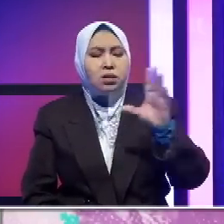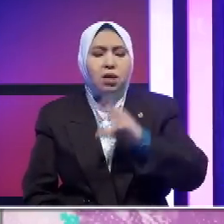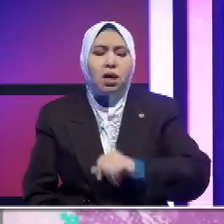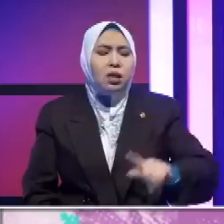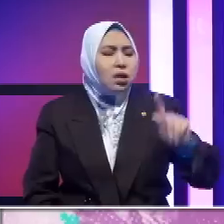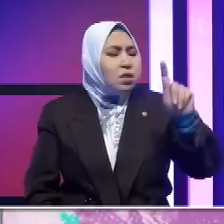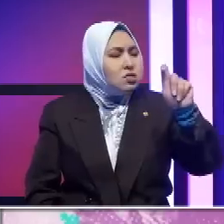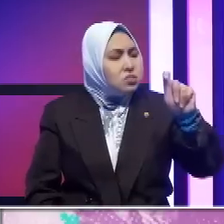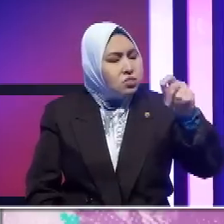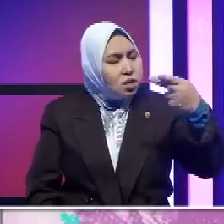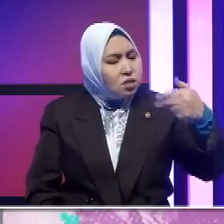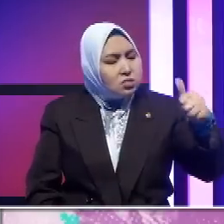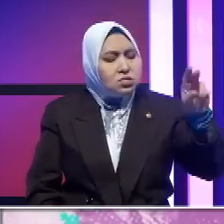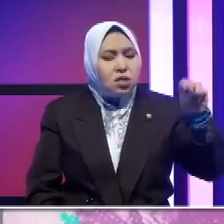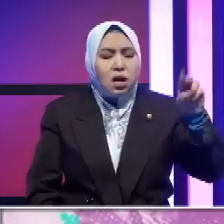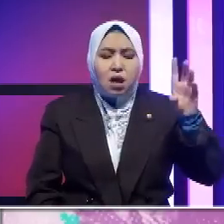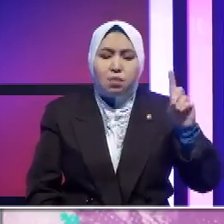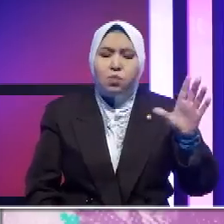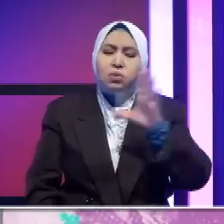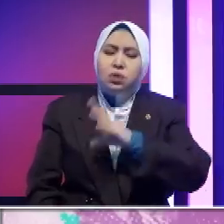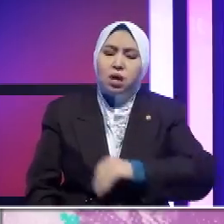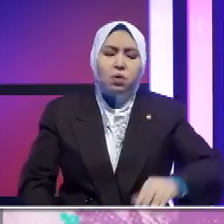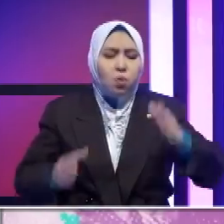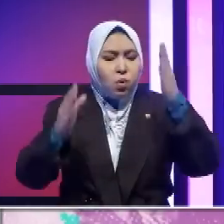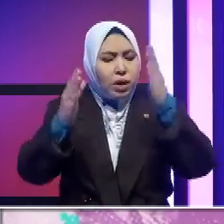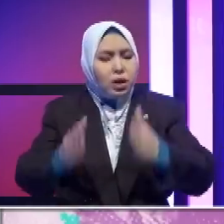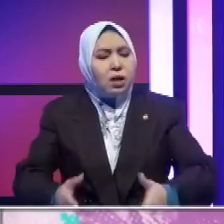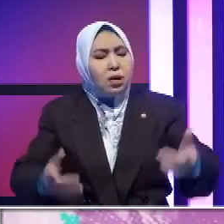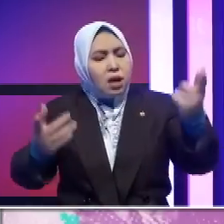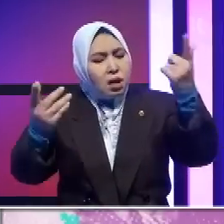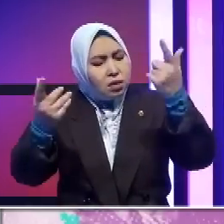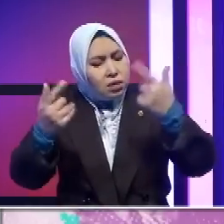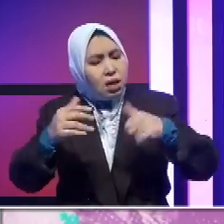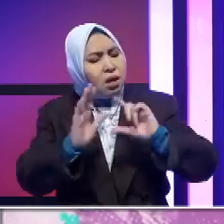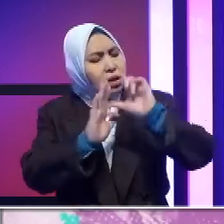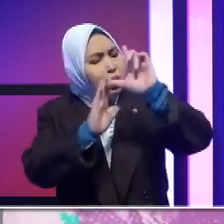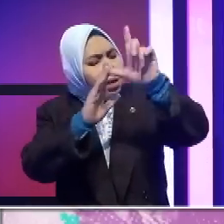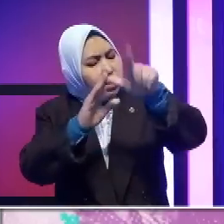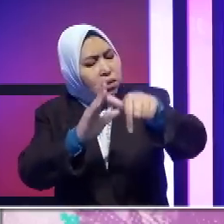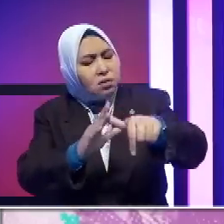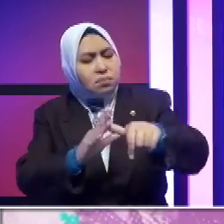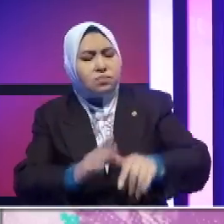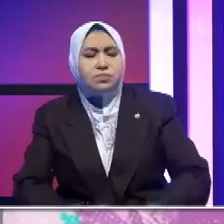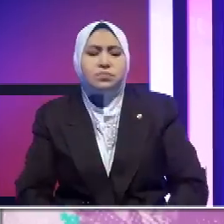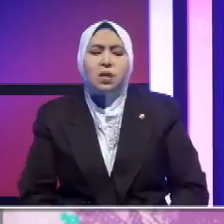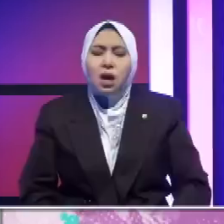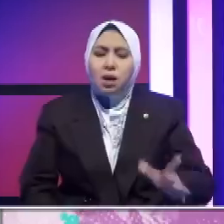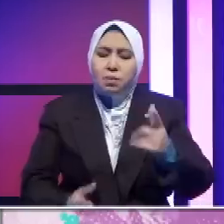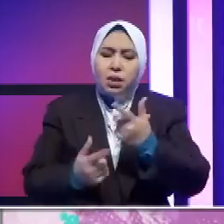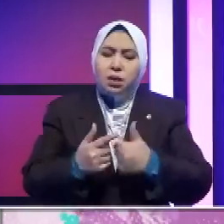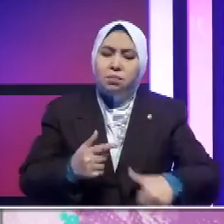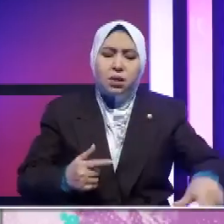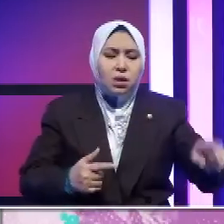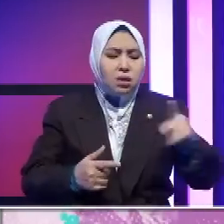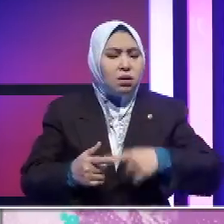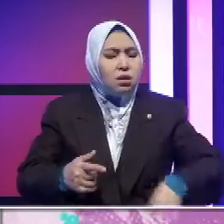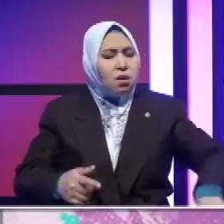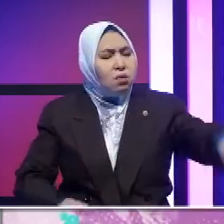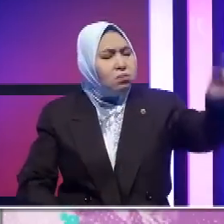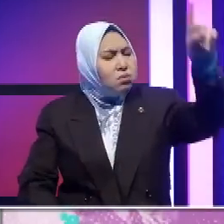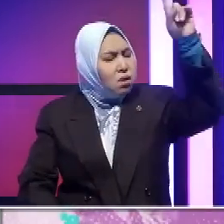وثمود والذين من بعدهم وما